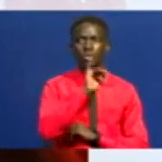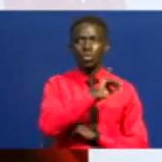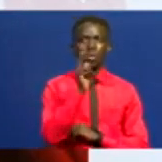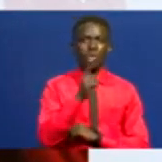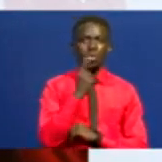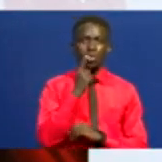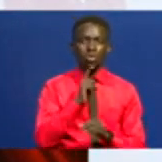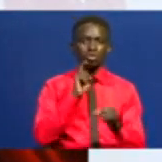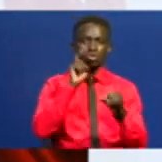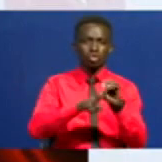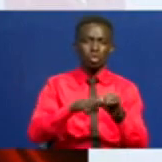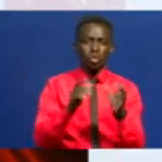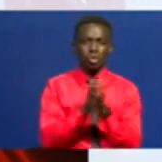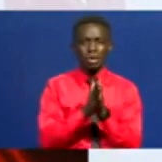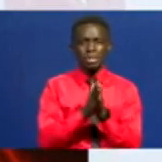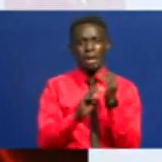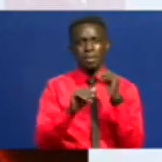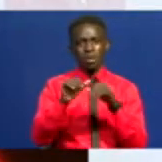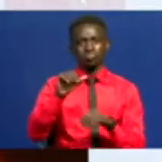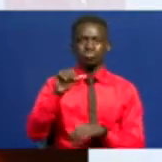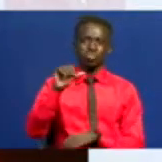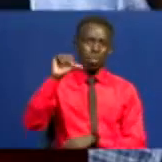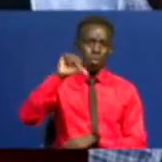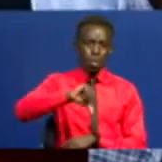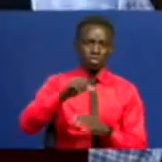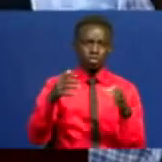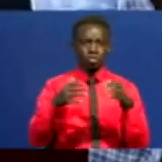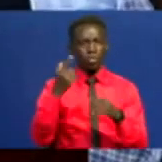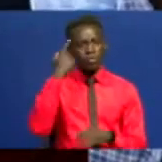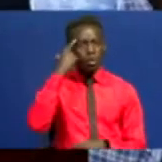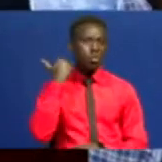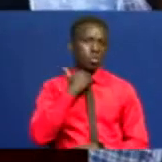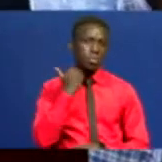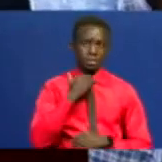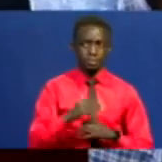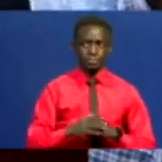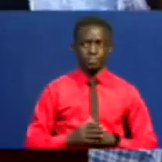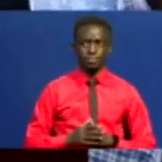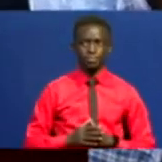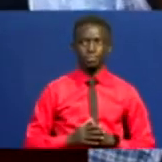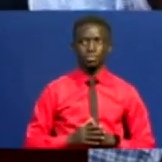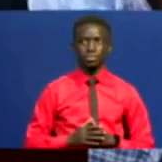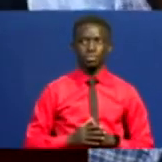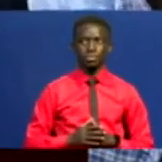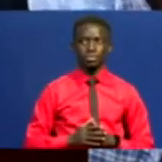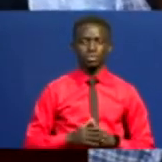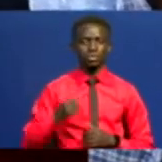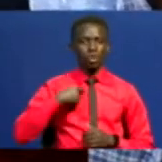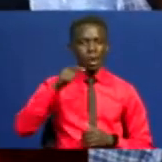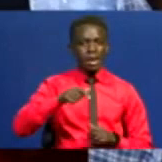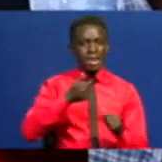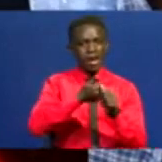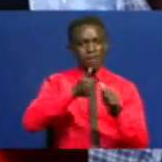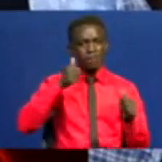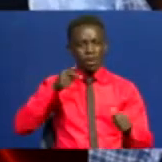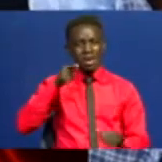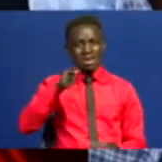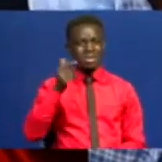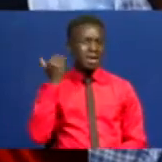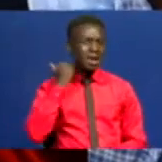wamejiunga na vikundi haramu ya ugaidi, kuepusha haya mambo mabaya ya